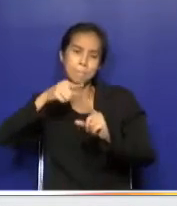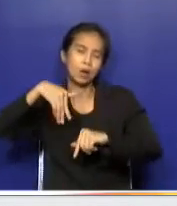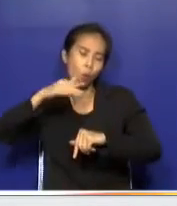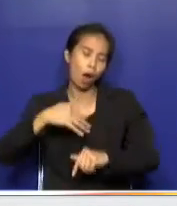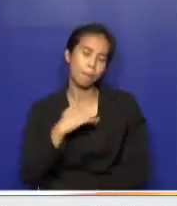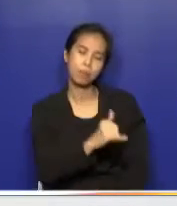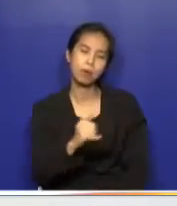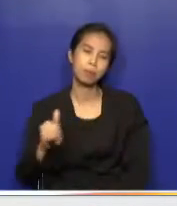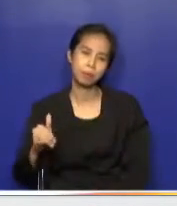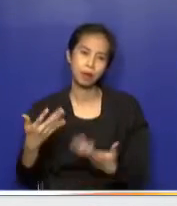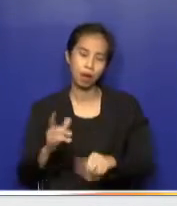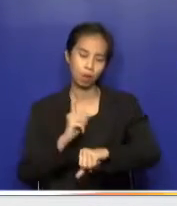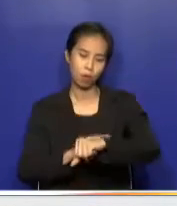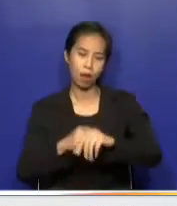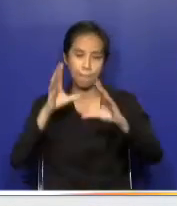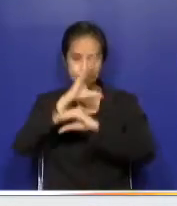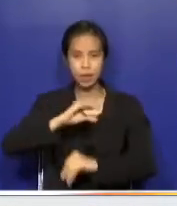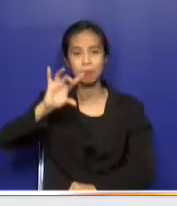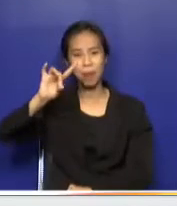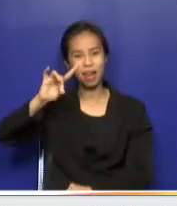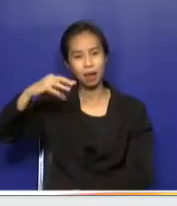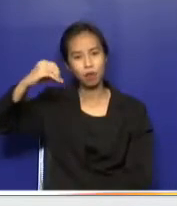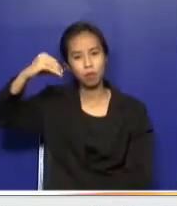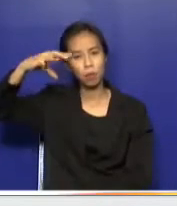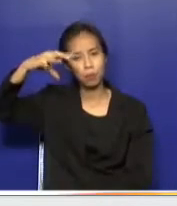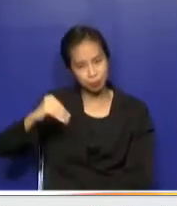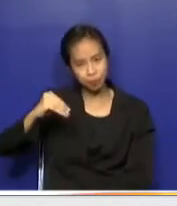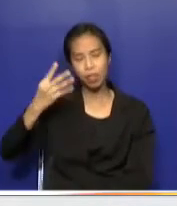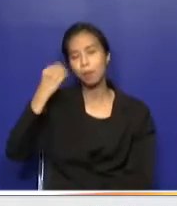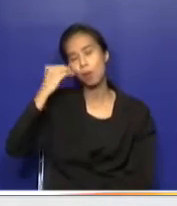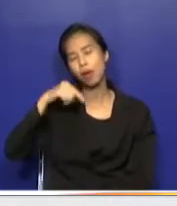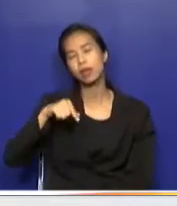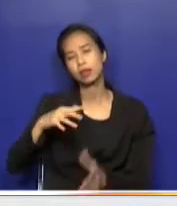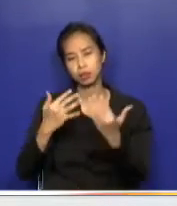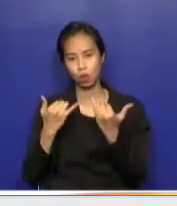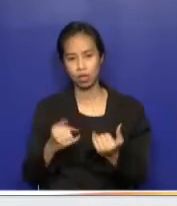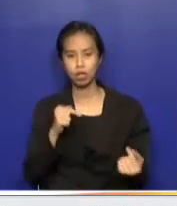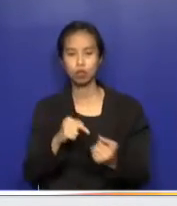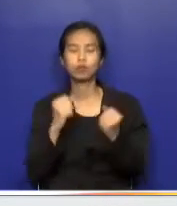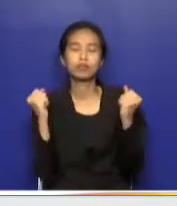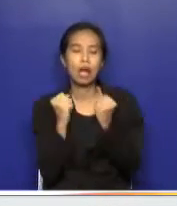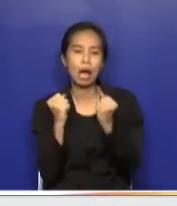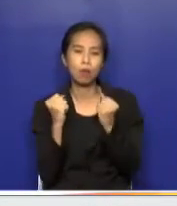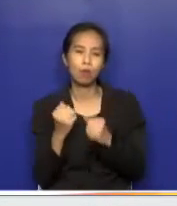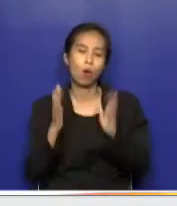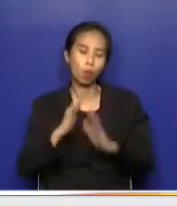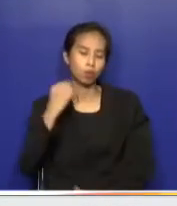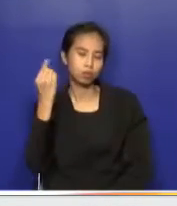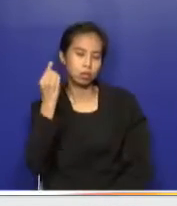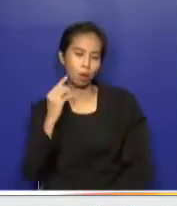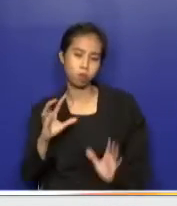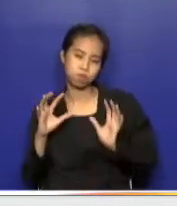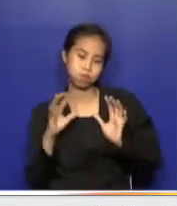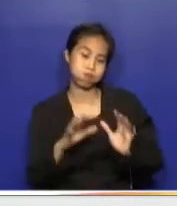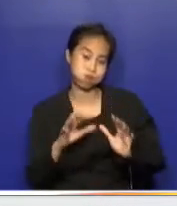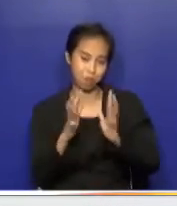เวลาประมาณ2ทุ่มครับไฟนะครับตกครับยิ่งในช่วงนี้นะครับท่านประธานฤดูหนาวครับนักท่องเที่ยวไปเยอะมากกว่า 2,000